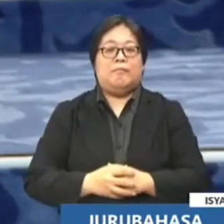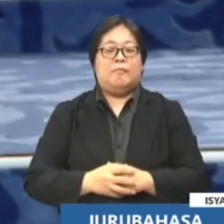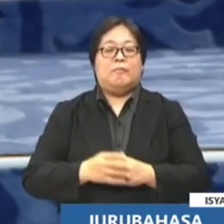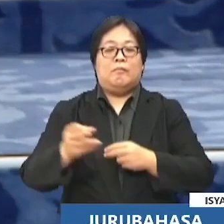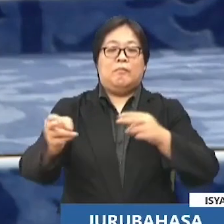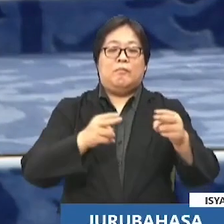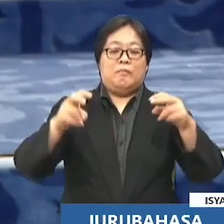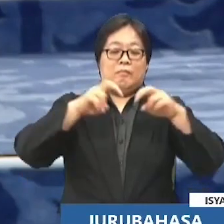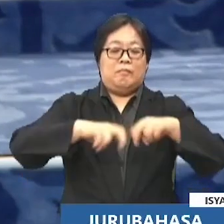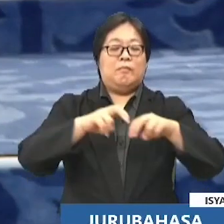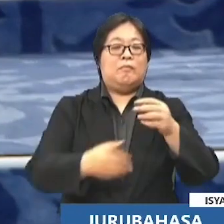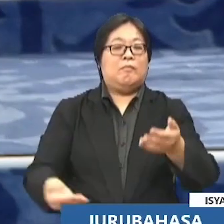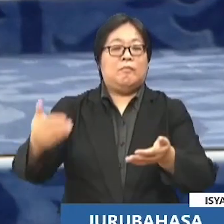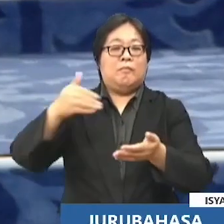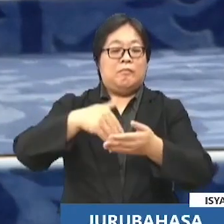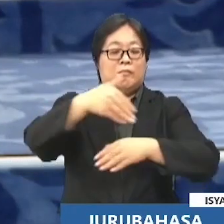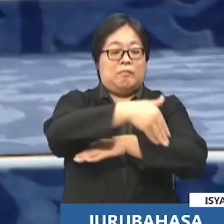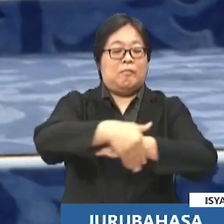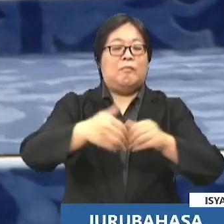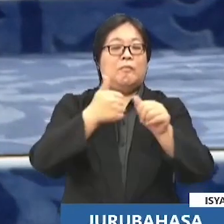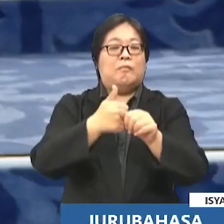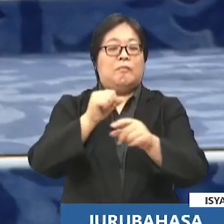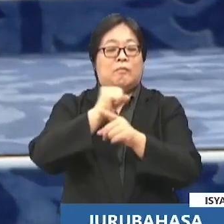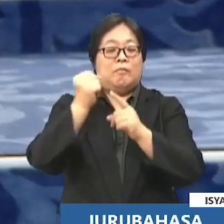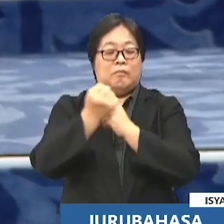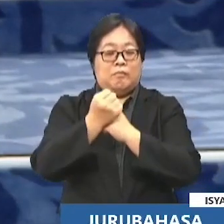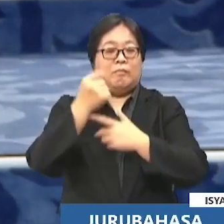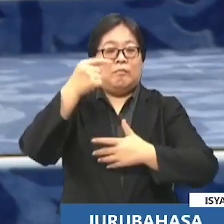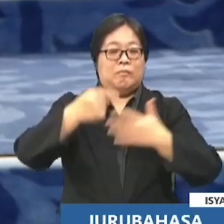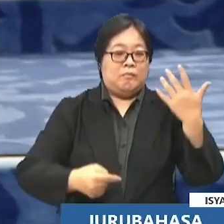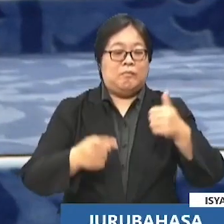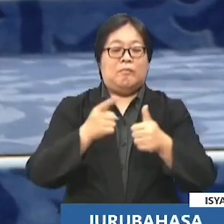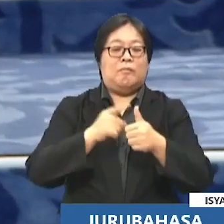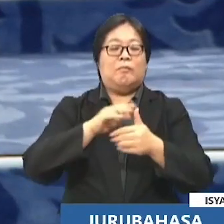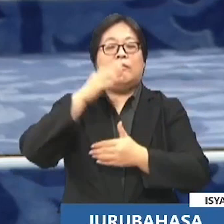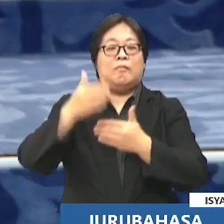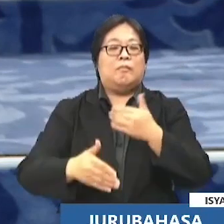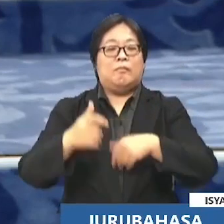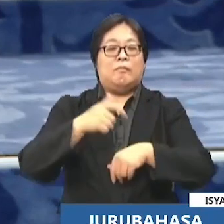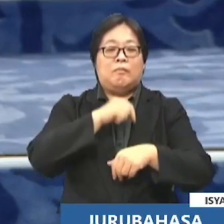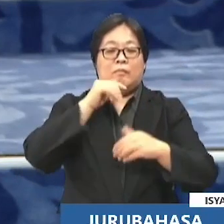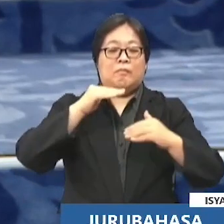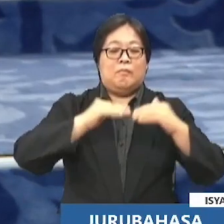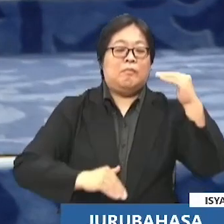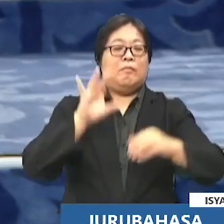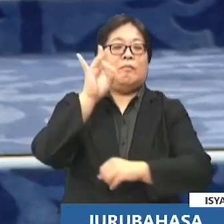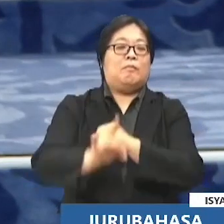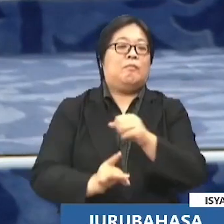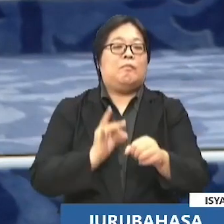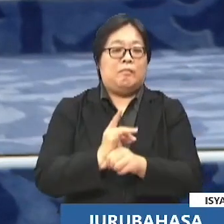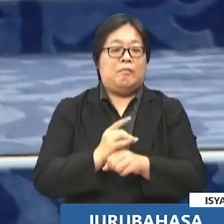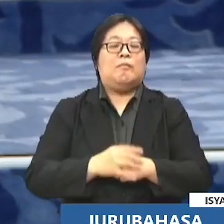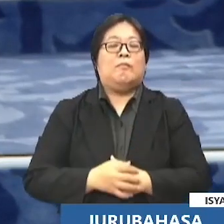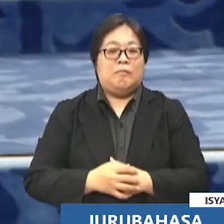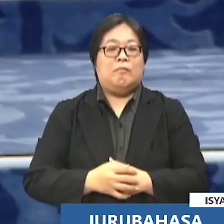urusan kajian semula pas badan bau muda mengikut keadaan spray God tamat tempoh tidak kurang 8 tahun